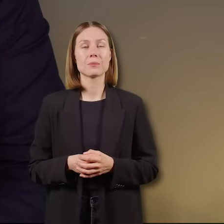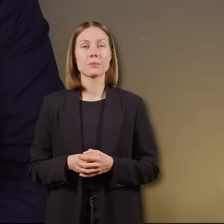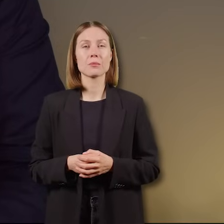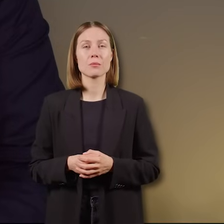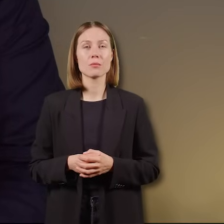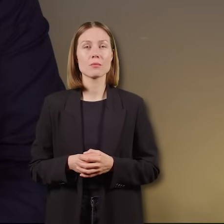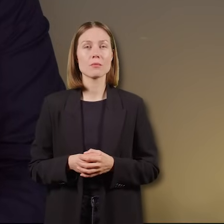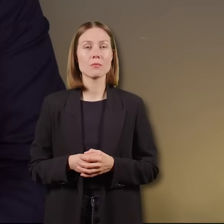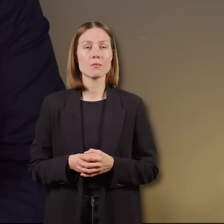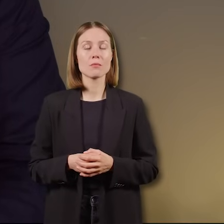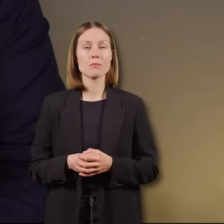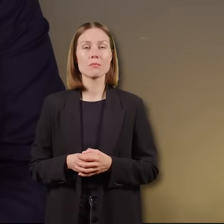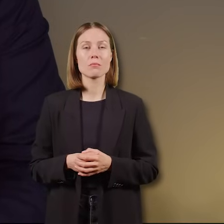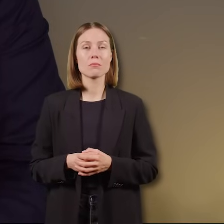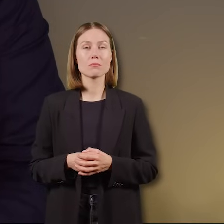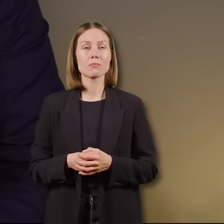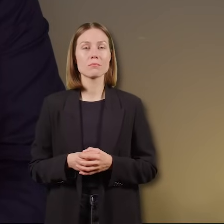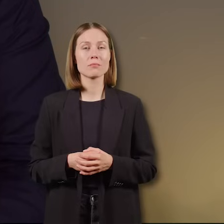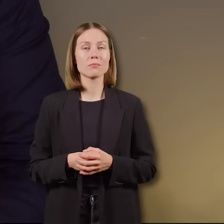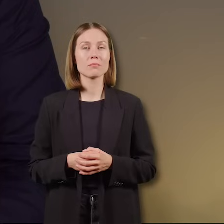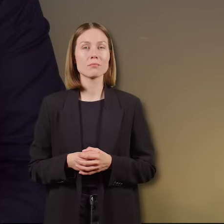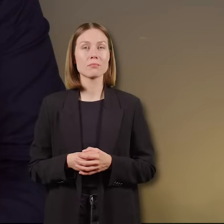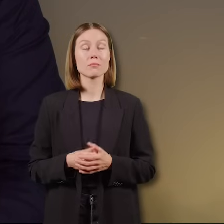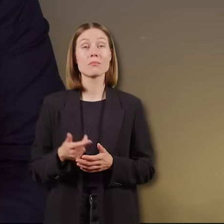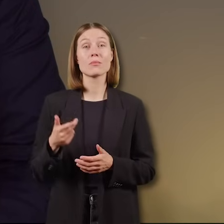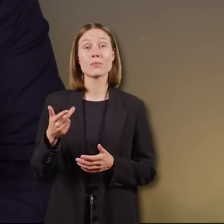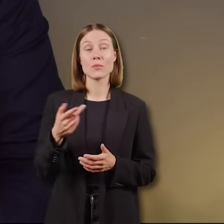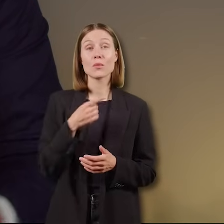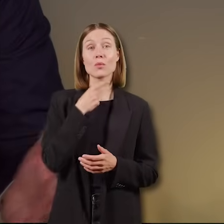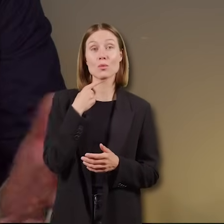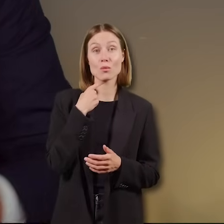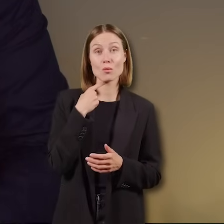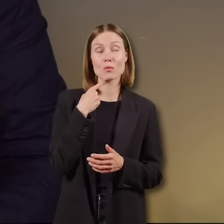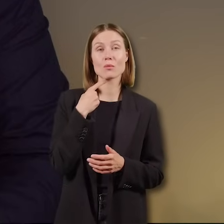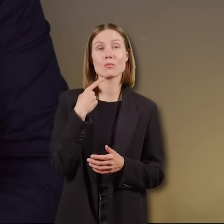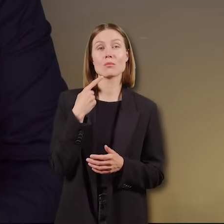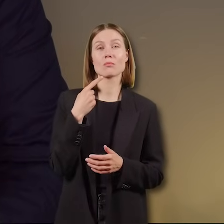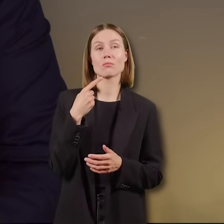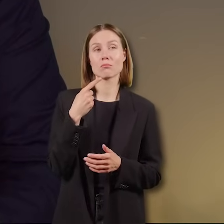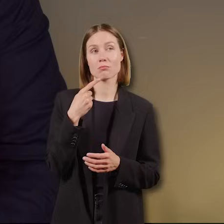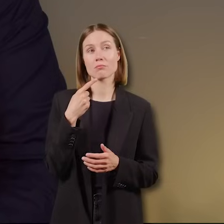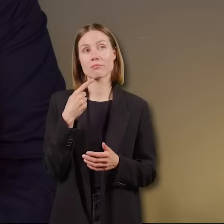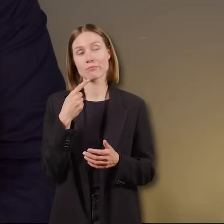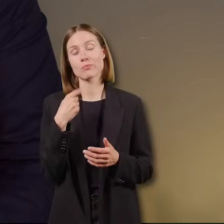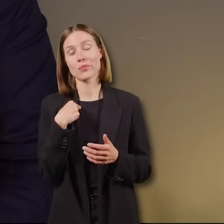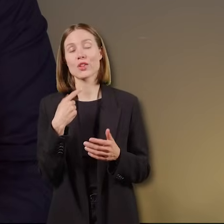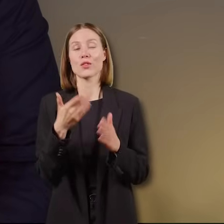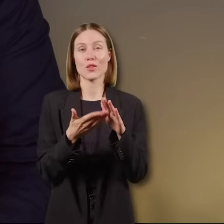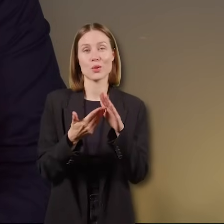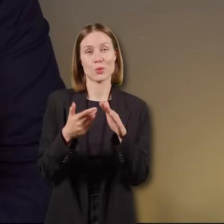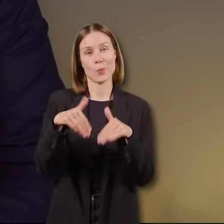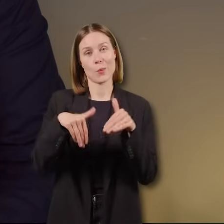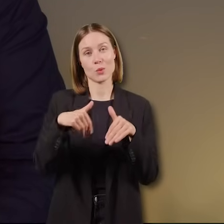ir iš tiesų, o daugiau... Tiesiog kviečiu balsuoti už mane, nes